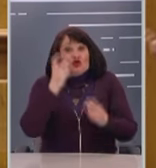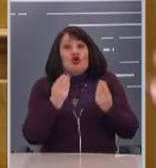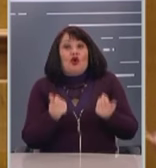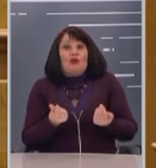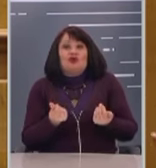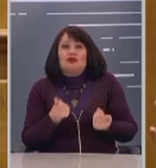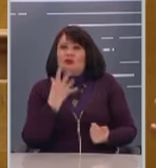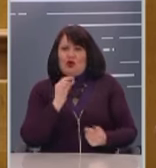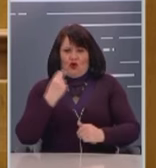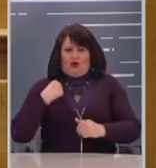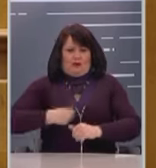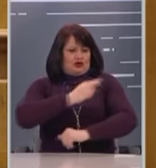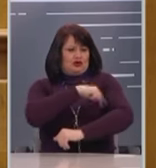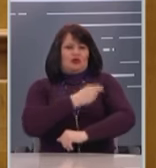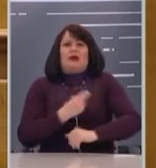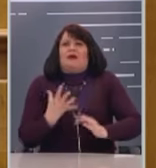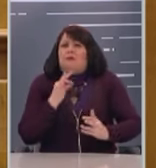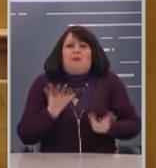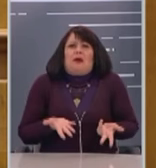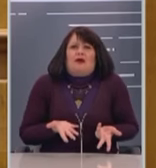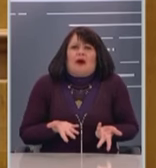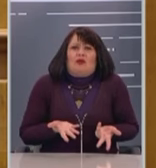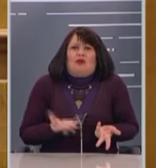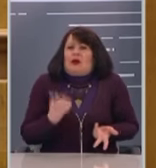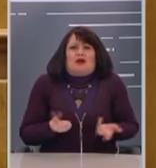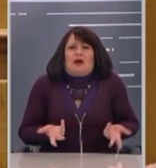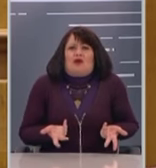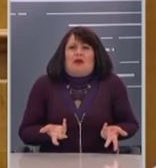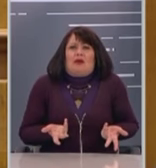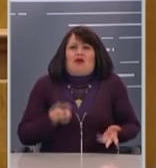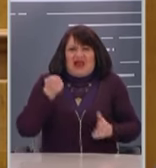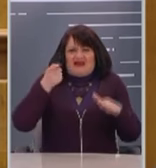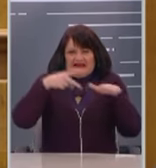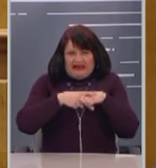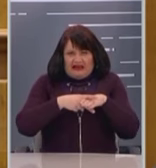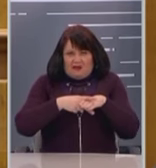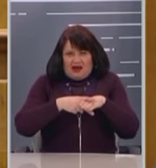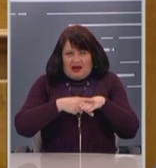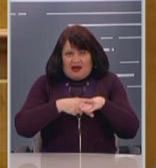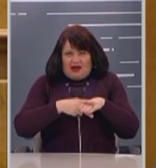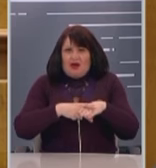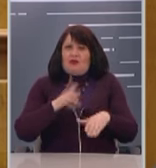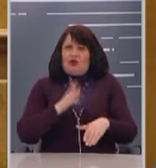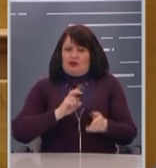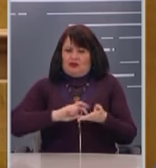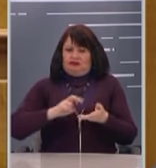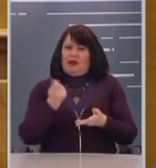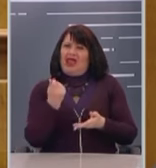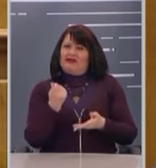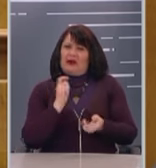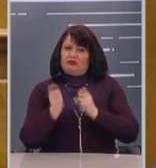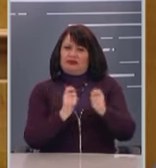ποιο λόγο να έχουμε δημόσια νοσοκομεία, αφού τα λεφτά των ασφαλιστικών ταμείων μπορούν να πηγαίνουν και σε ιδιωτικά? Και ότι αυτό